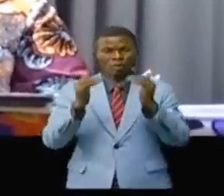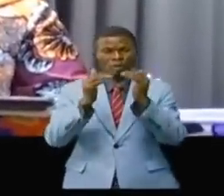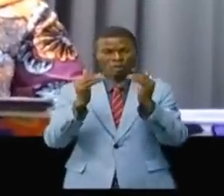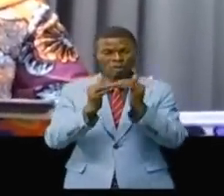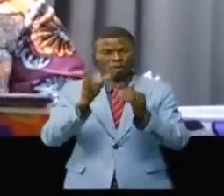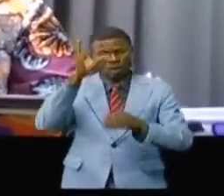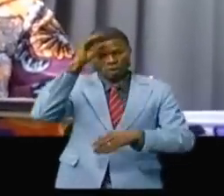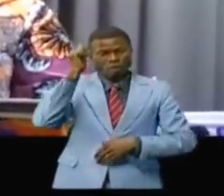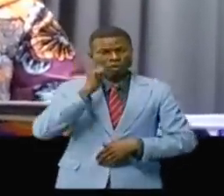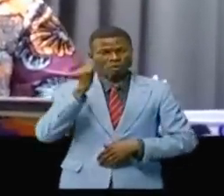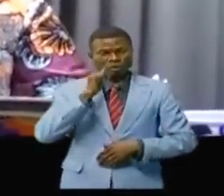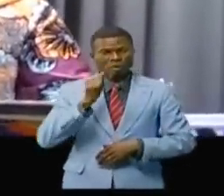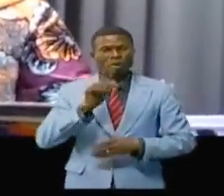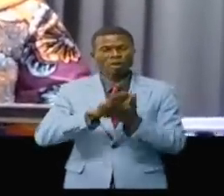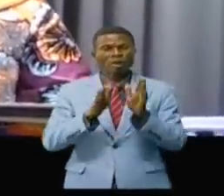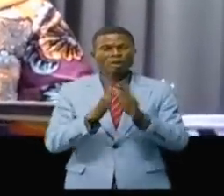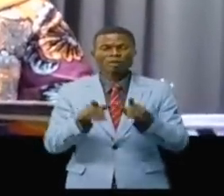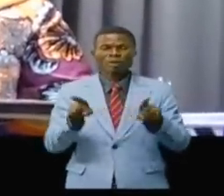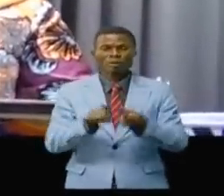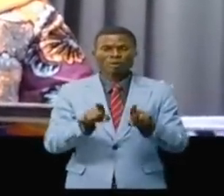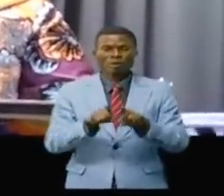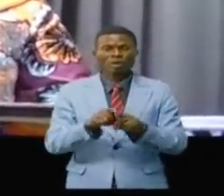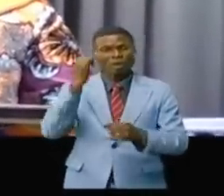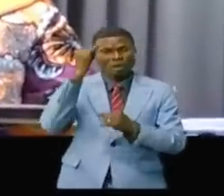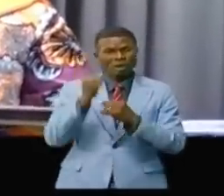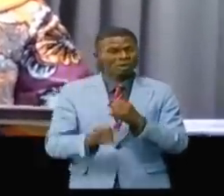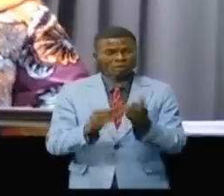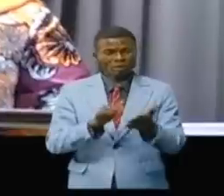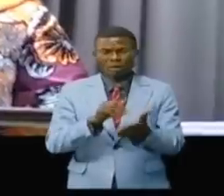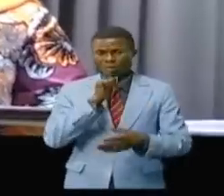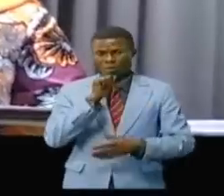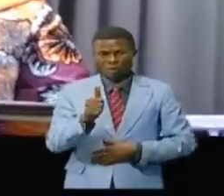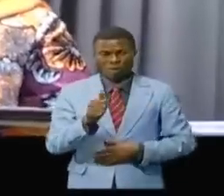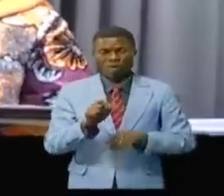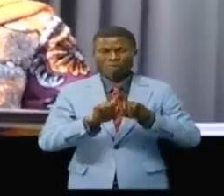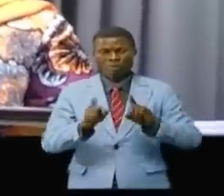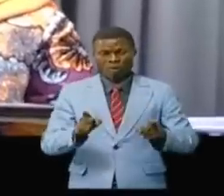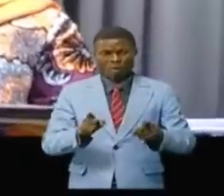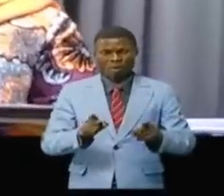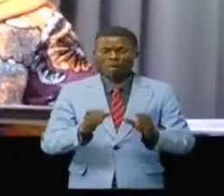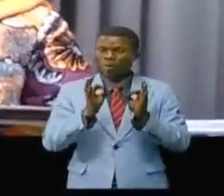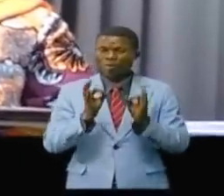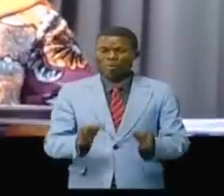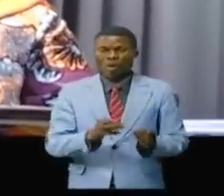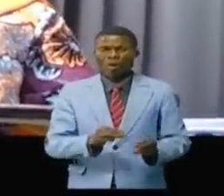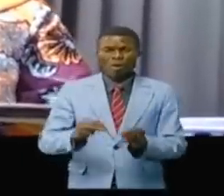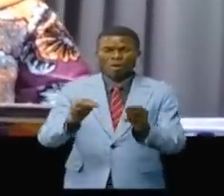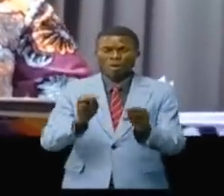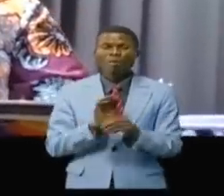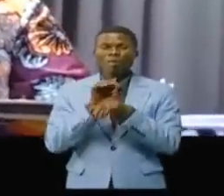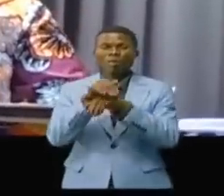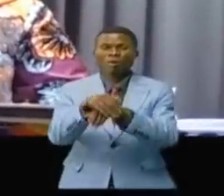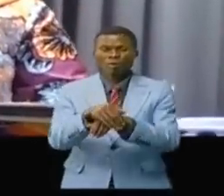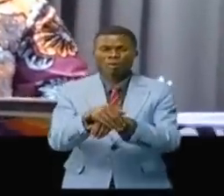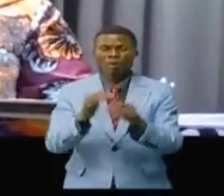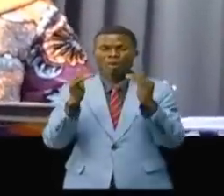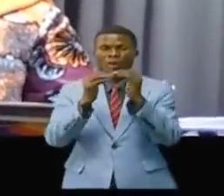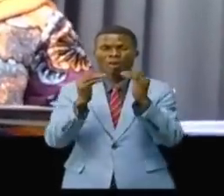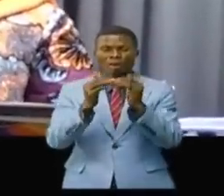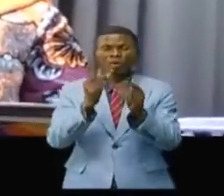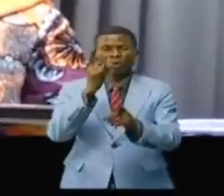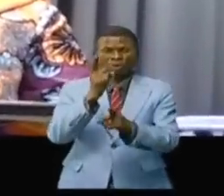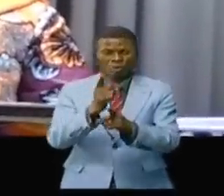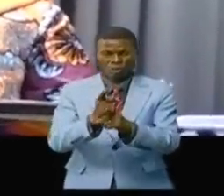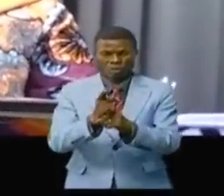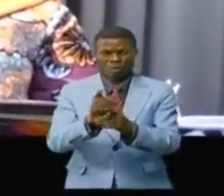pas être considérée comme une fin en soi, mais plutôt comme un moyen de contribuer à l'égalité